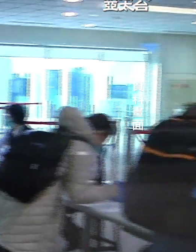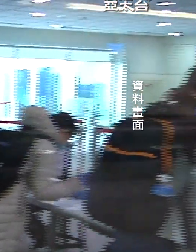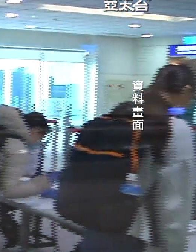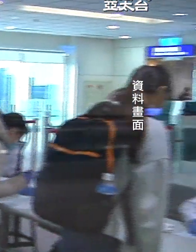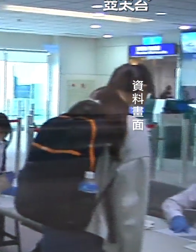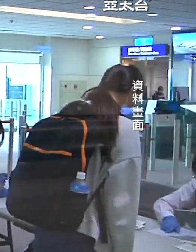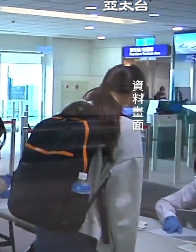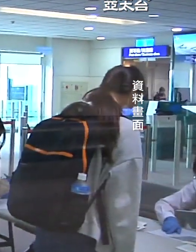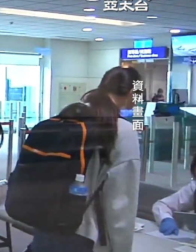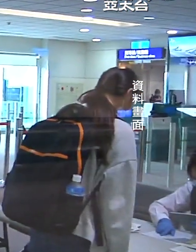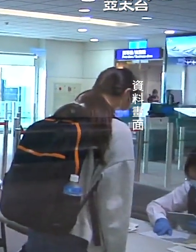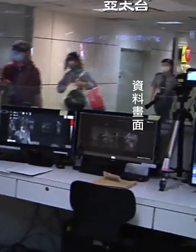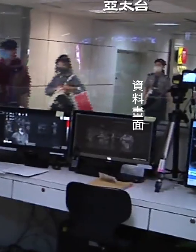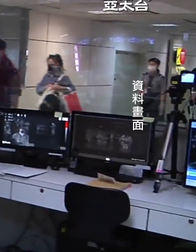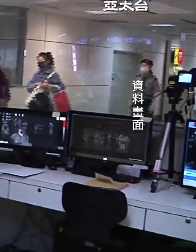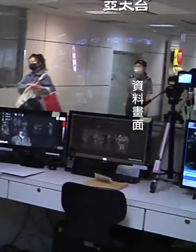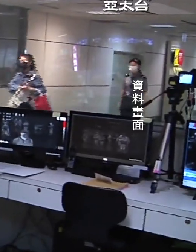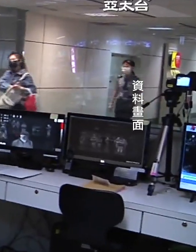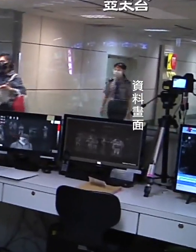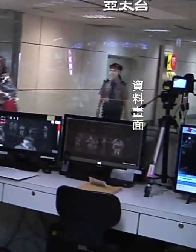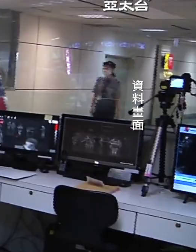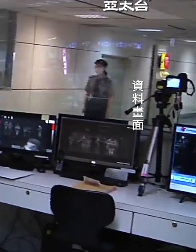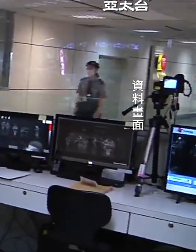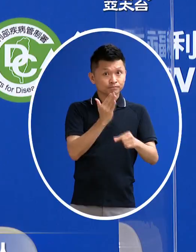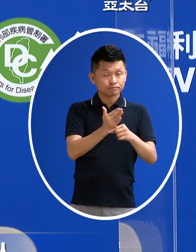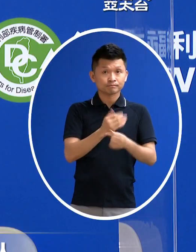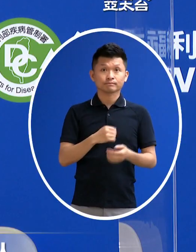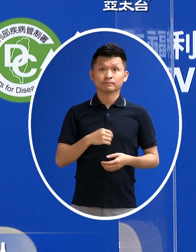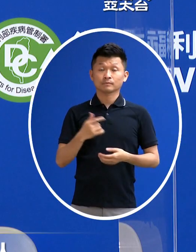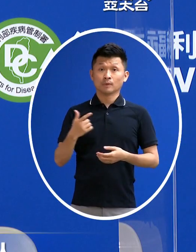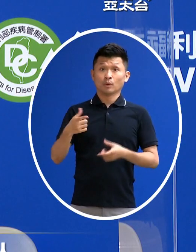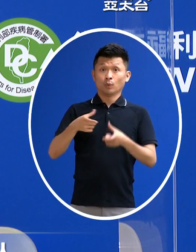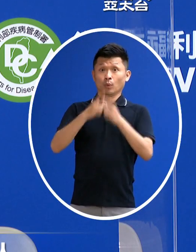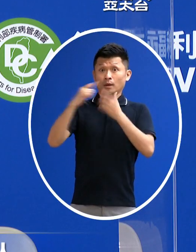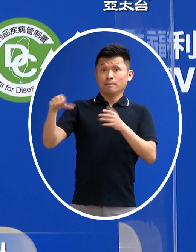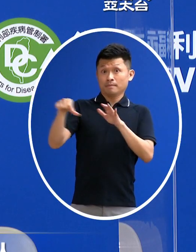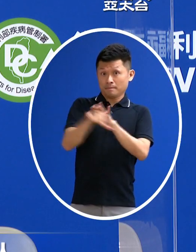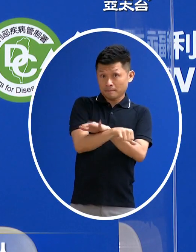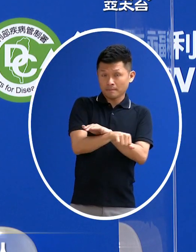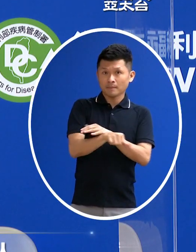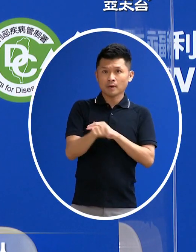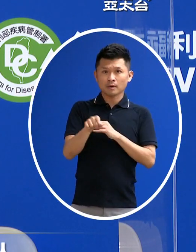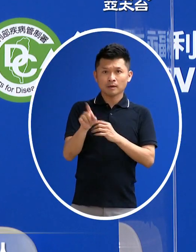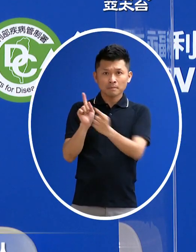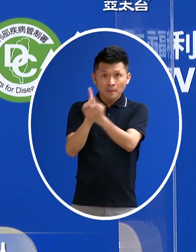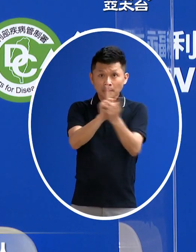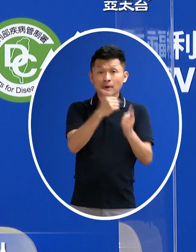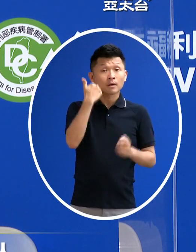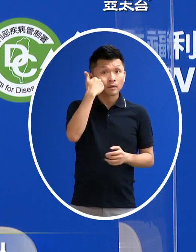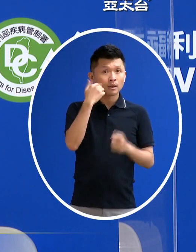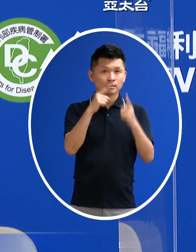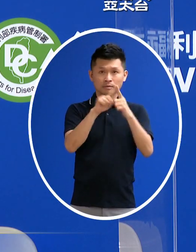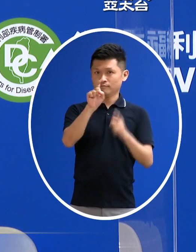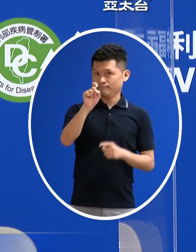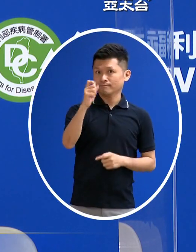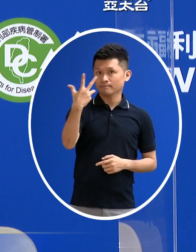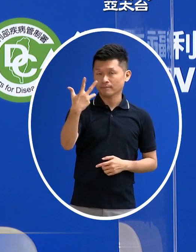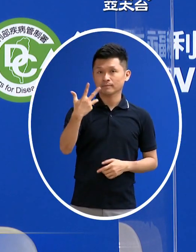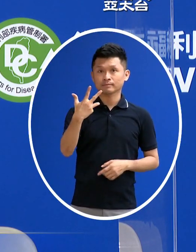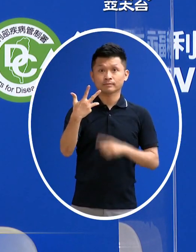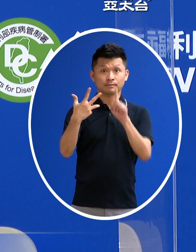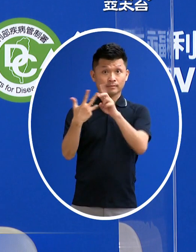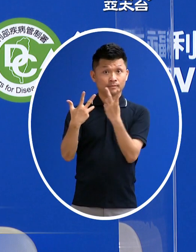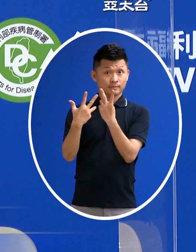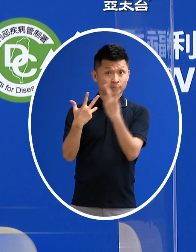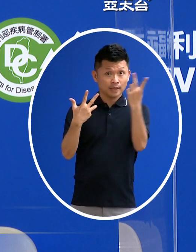返国，已经掌握接触者18人。 我们总共现在掌握他接触者大概18人，那有2人